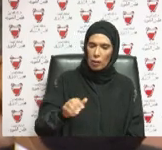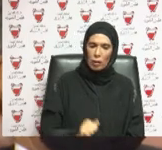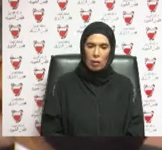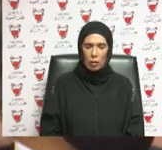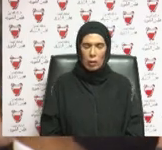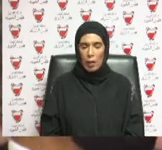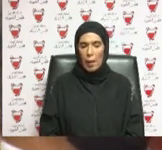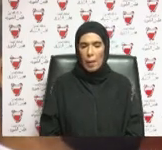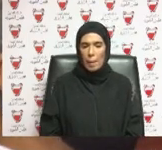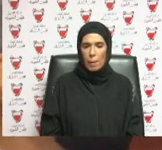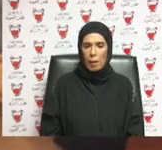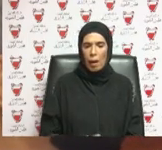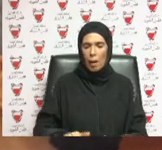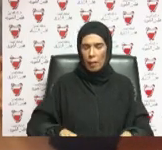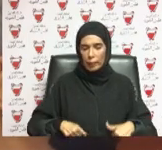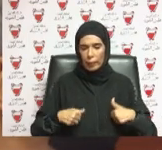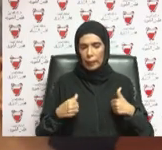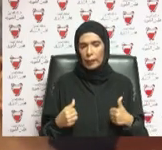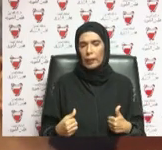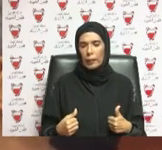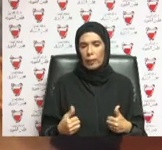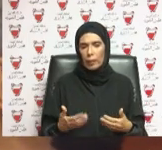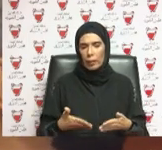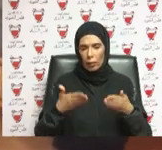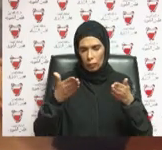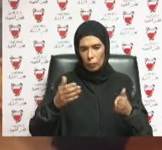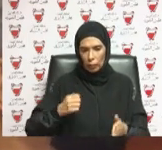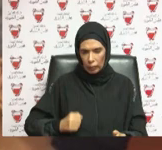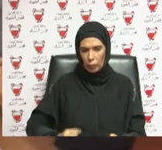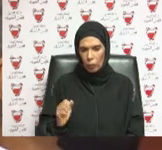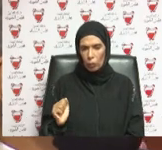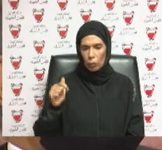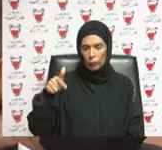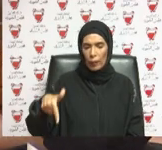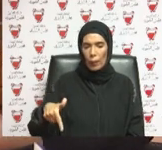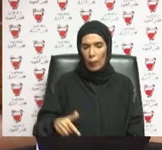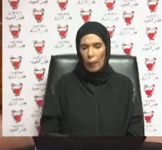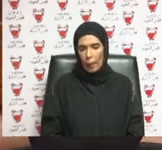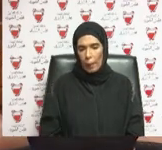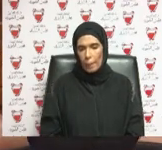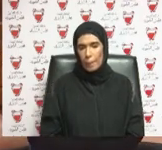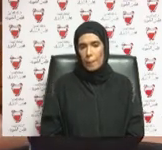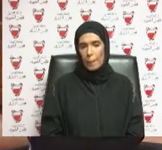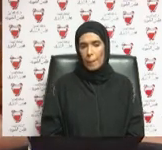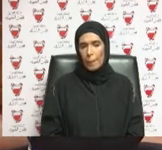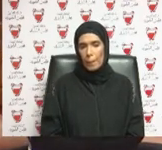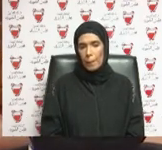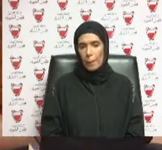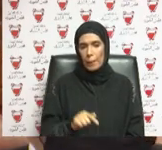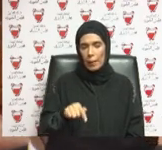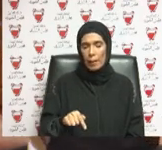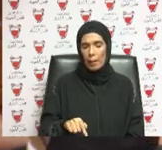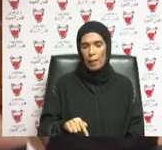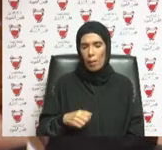فالفقيد نذر حياته لخدمة الوطن والمواطنين. معالي الرئيس، نحن اليوم